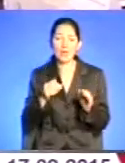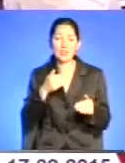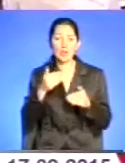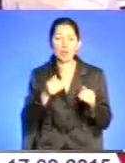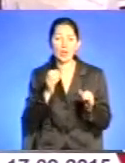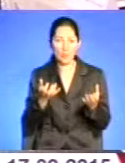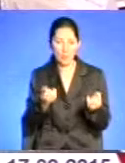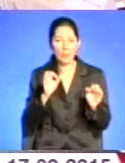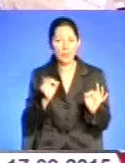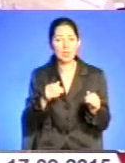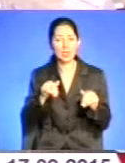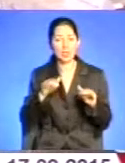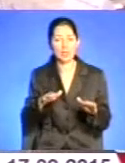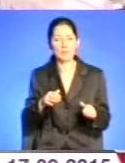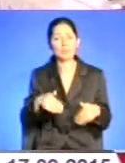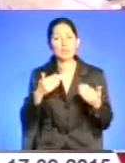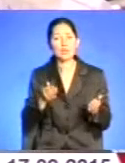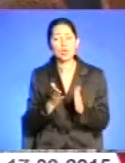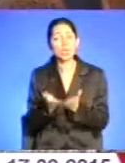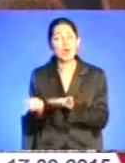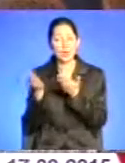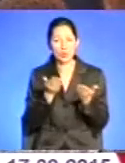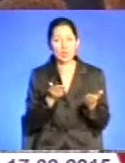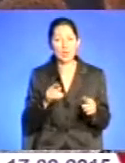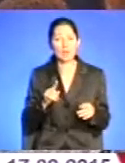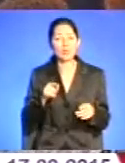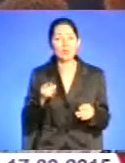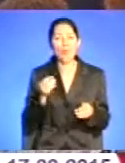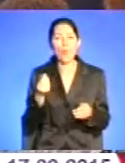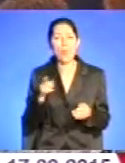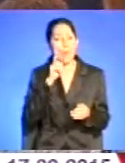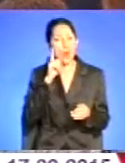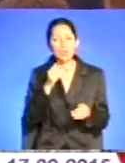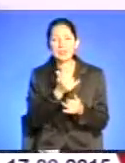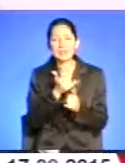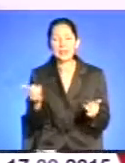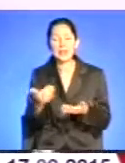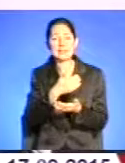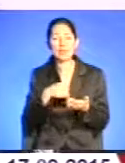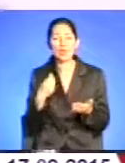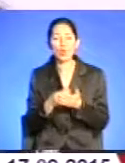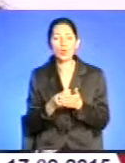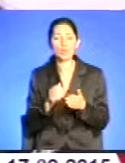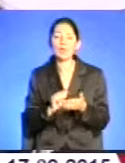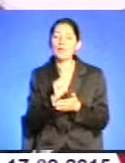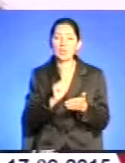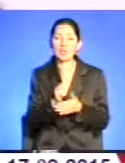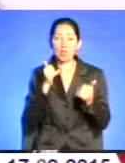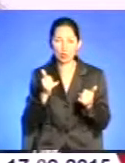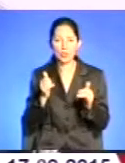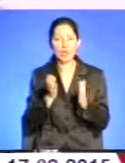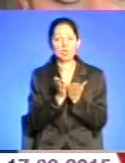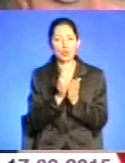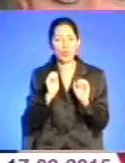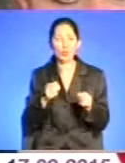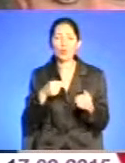речі, презентацію книги переносили через те, що молодь не могла зібрати кошти на її видання. Нині збірку можна придбати у великих